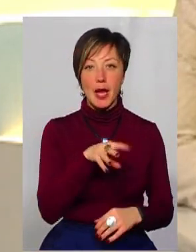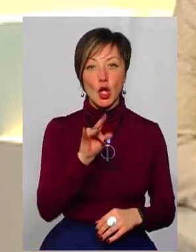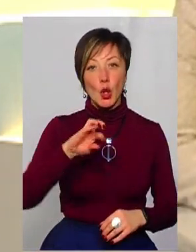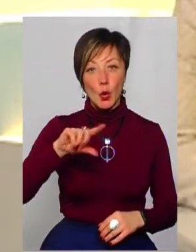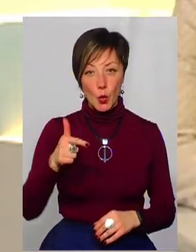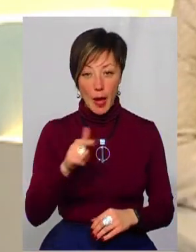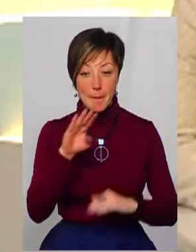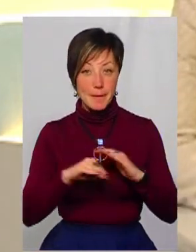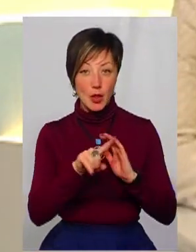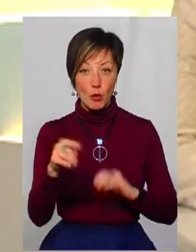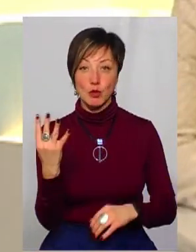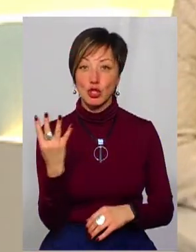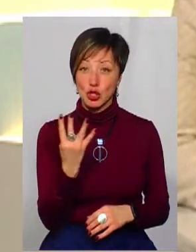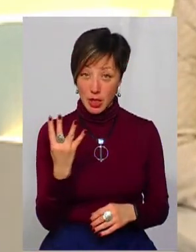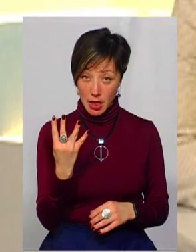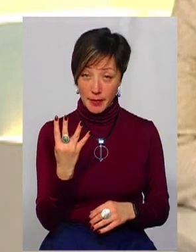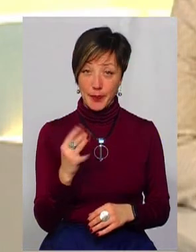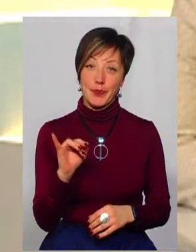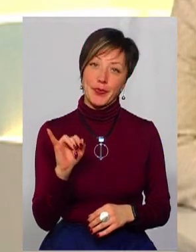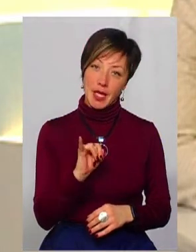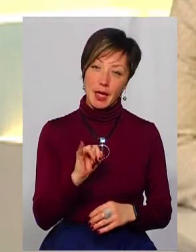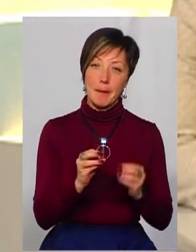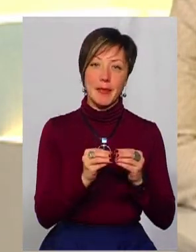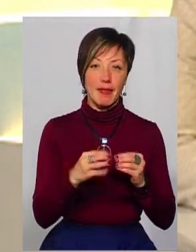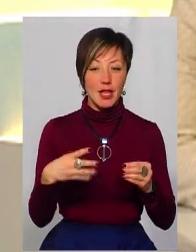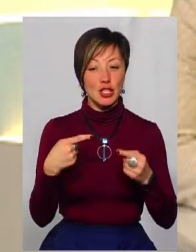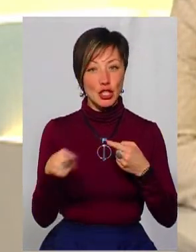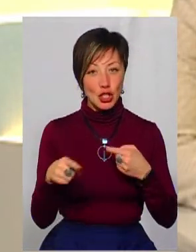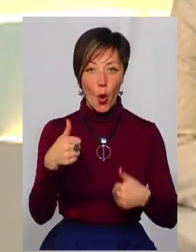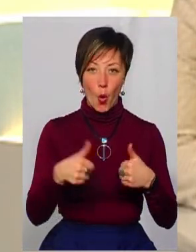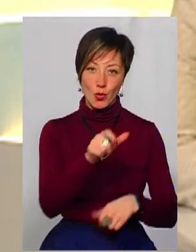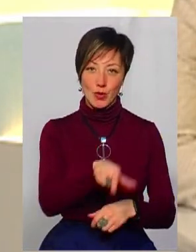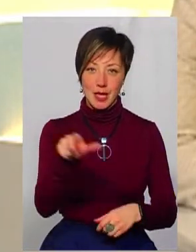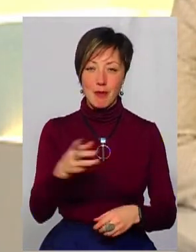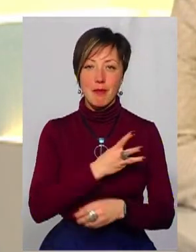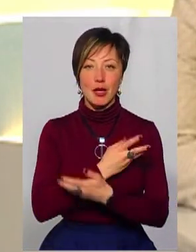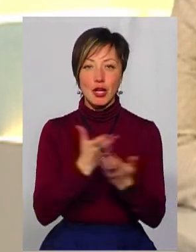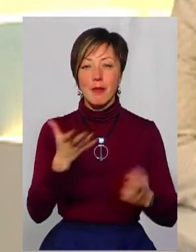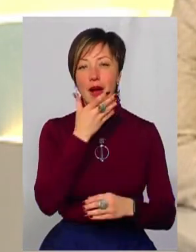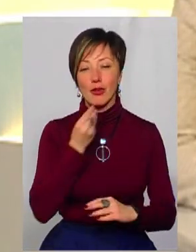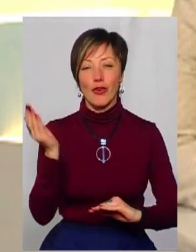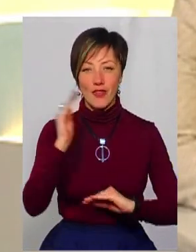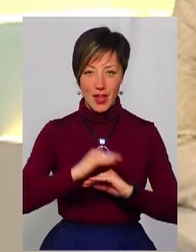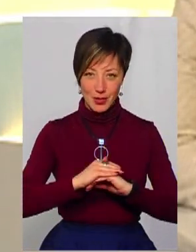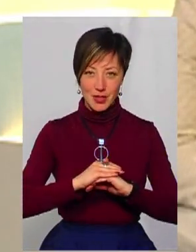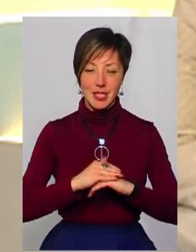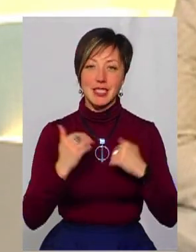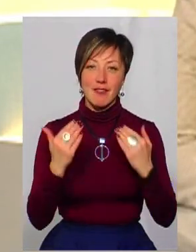Марина Круть під номером 4 та 15 інших конкурсантів. Бажаю всім гарного